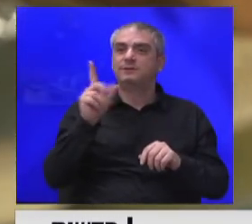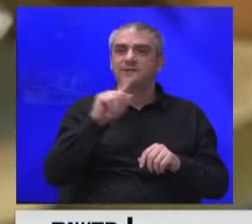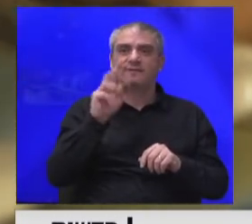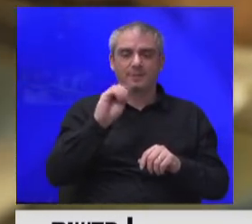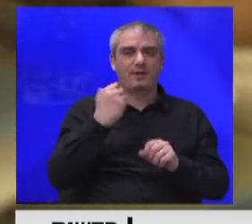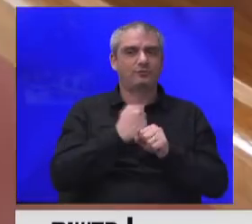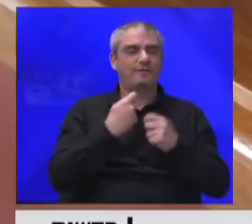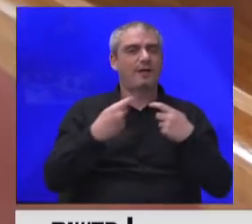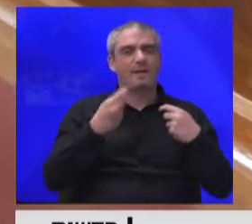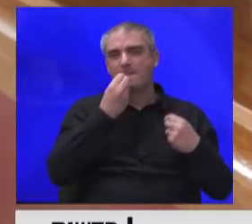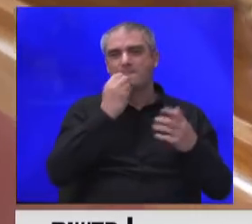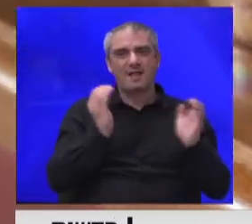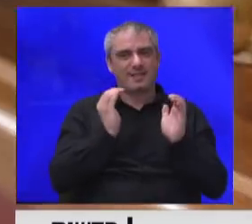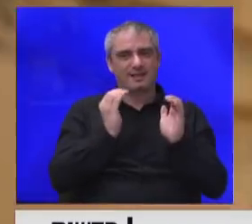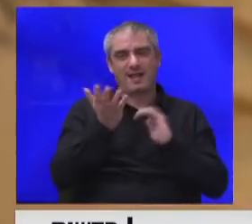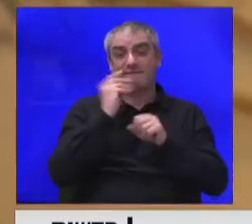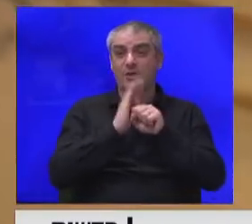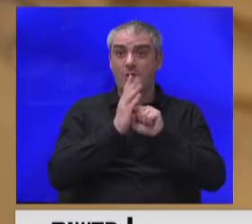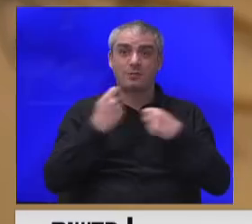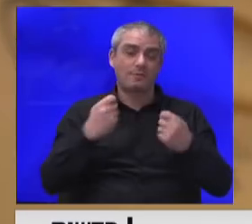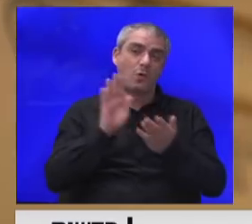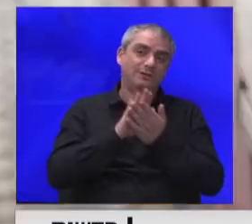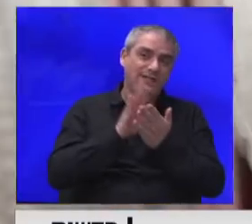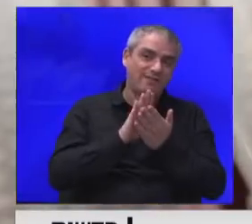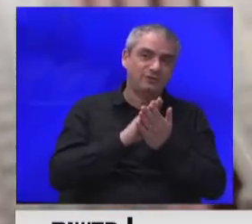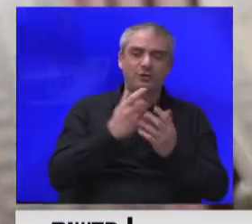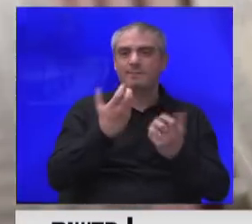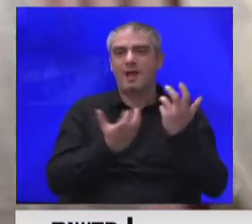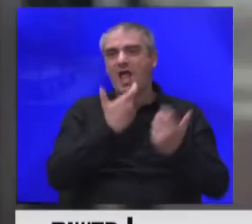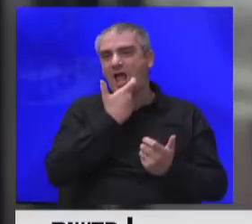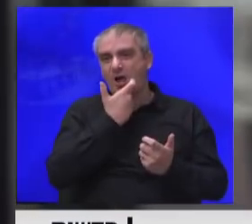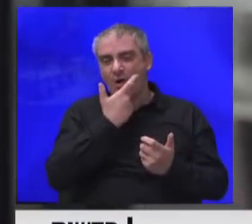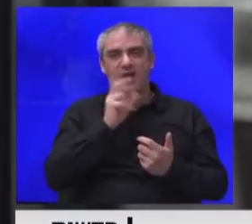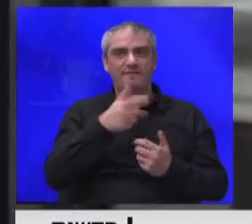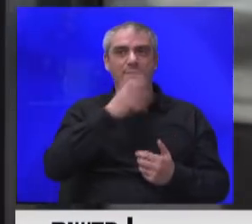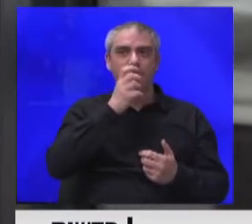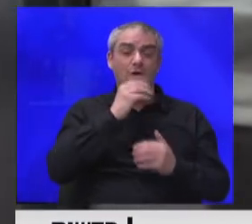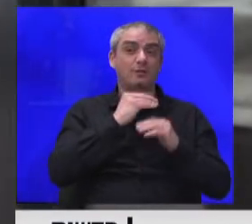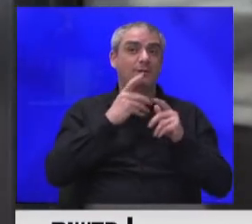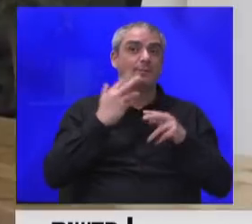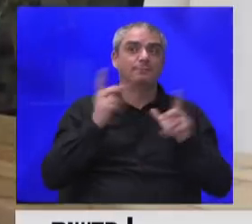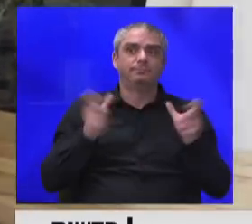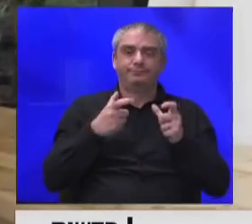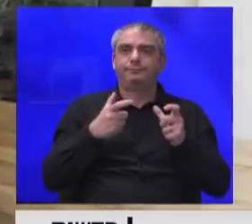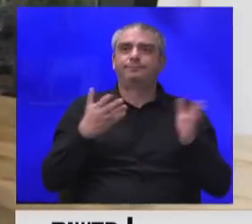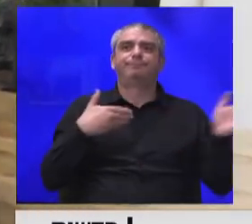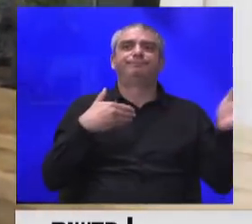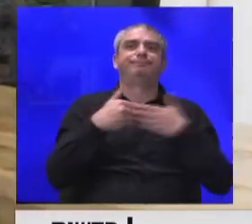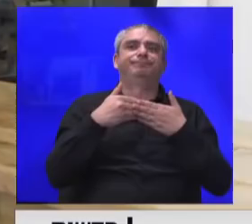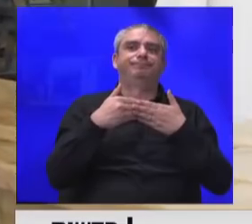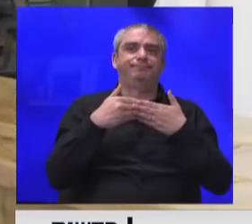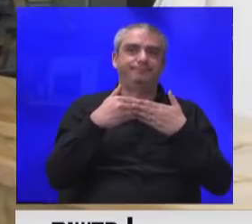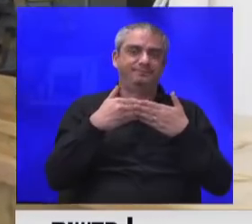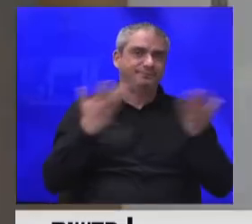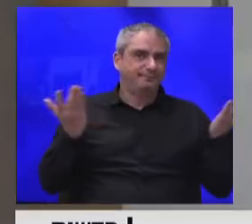מפעילים מעדניה קטנה. לפני קורונה מכרו כריכים, מאפים ומשקעות. הגבלות המגיפה סגרו את הדלת בפני